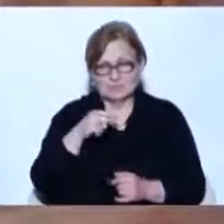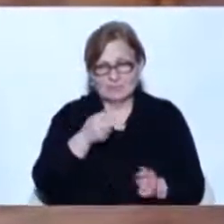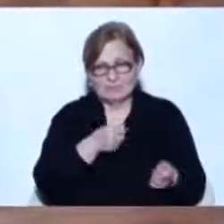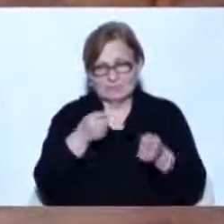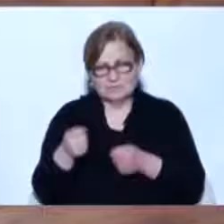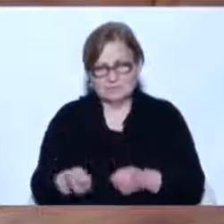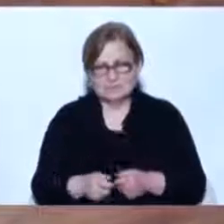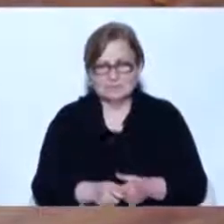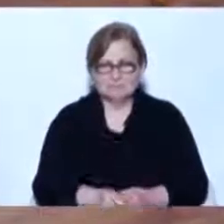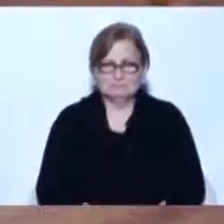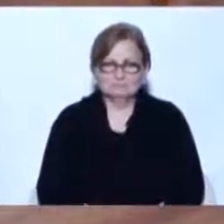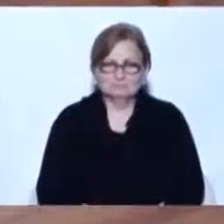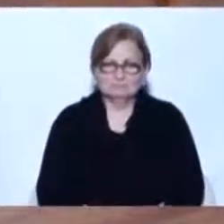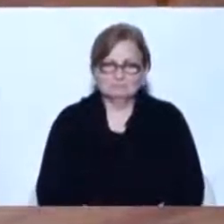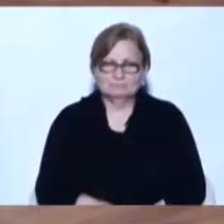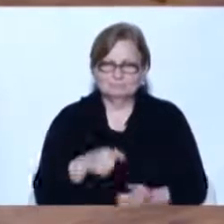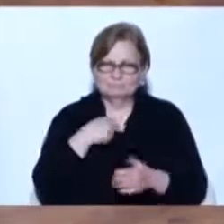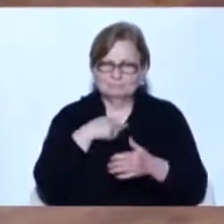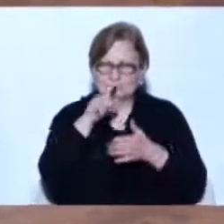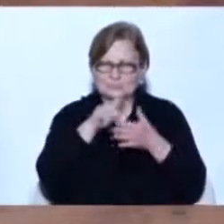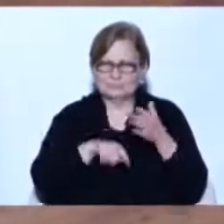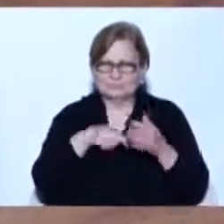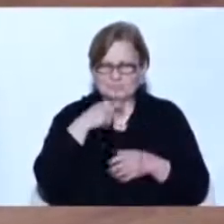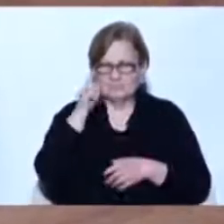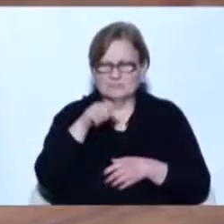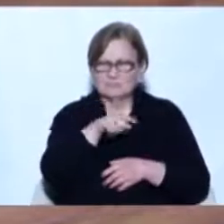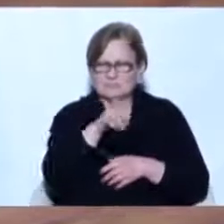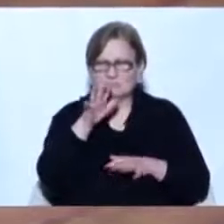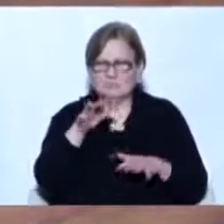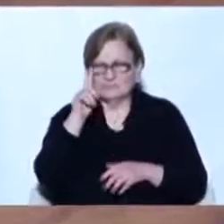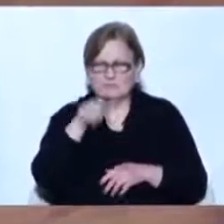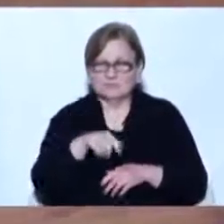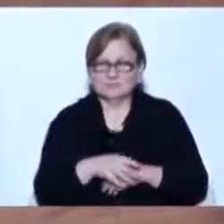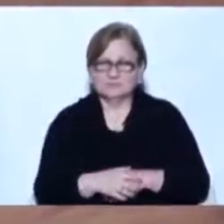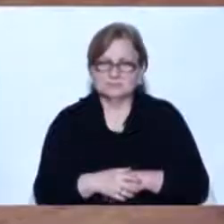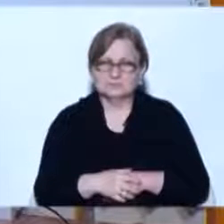მოვიტანე. დარწმუნებული ვარ, შენ ციცი გამოცანები.